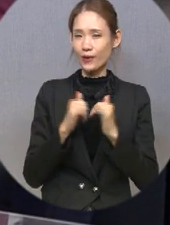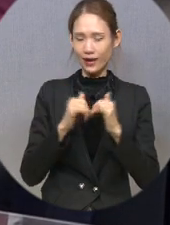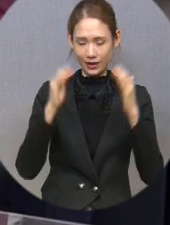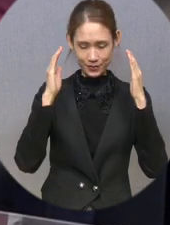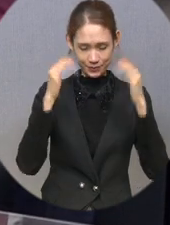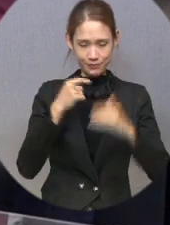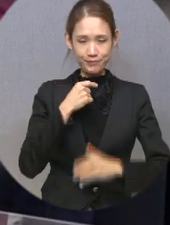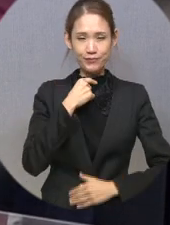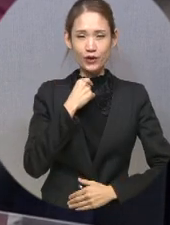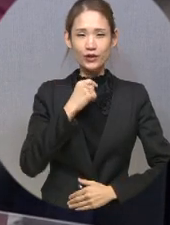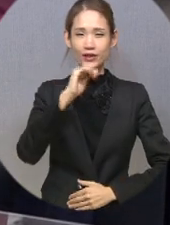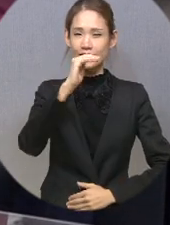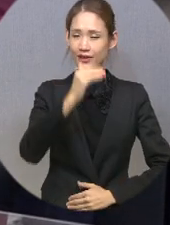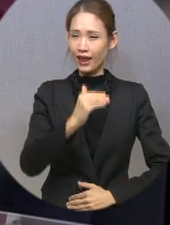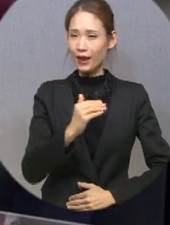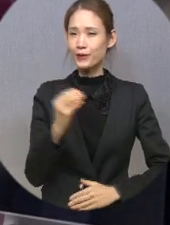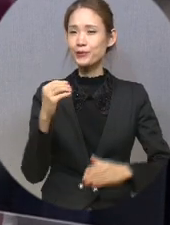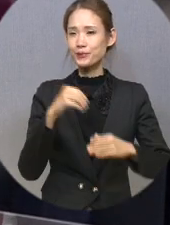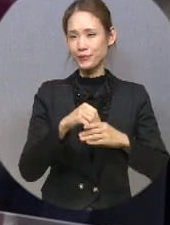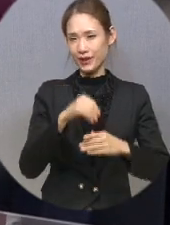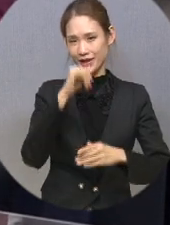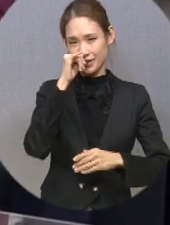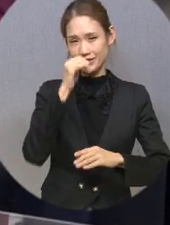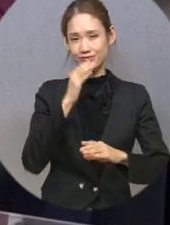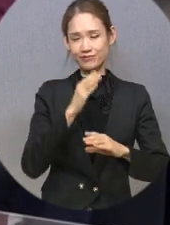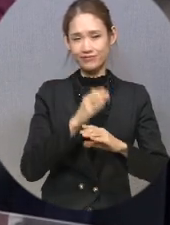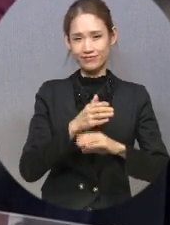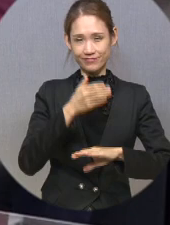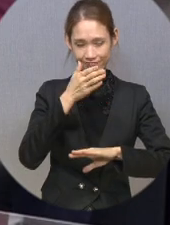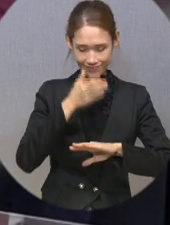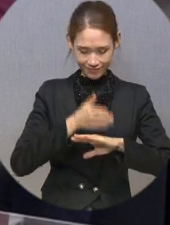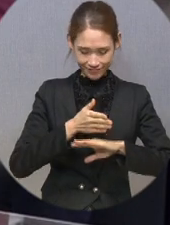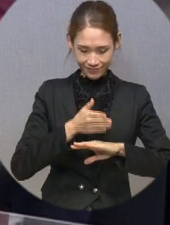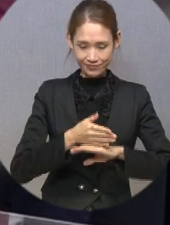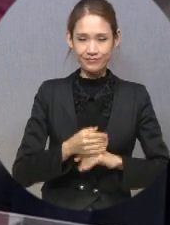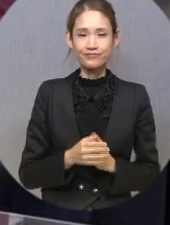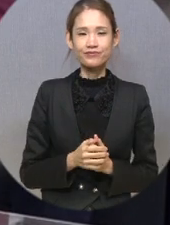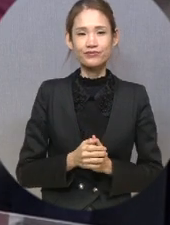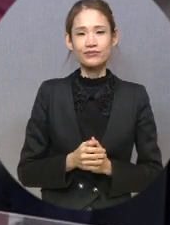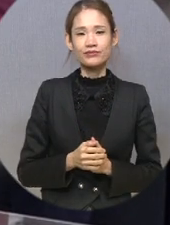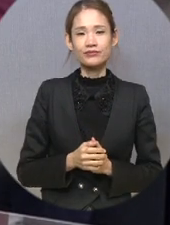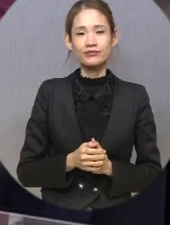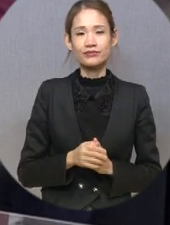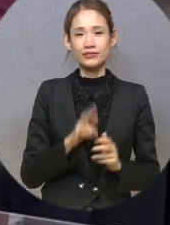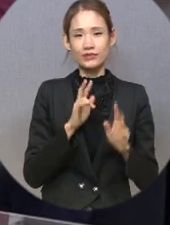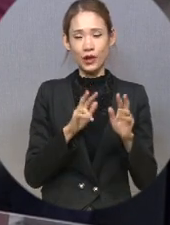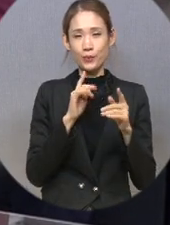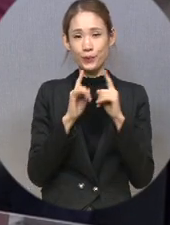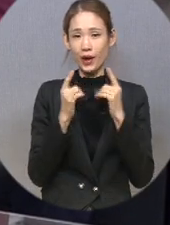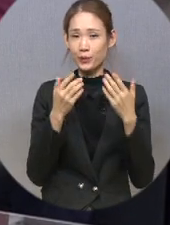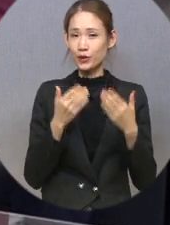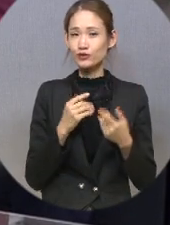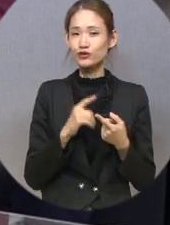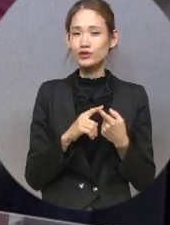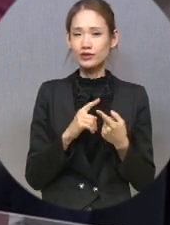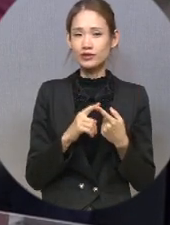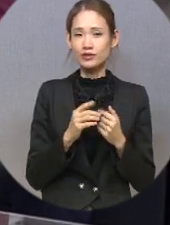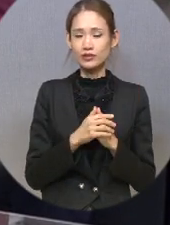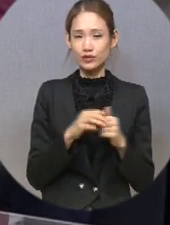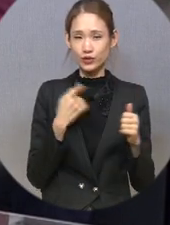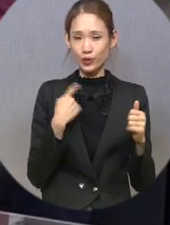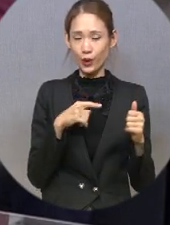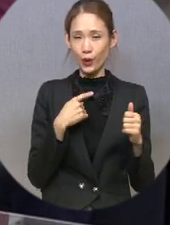지향하는 내용들을 담고 있습니다. 예, 감사합니다. 그런데 지금 말씀을 해주셨지만 사실은